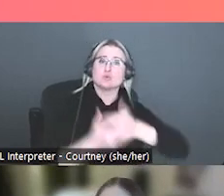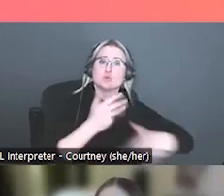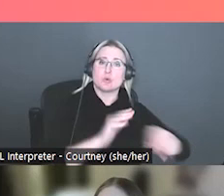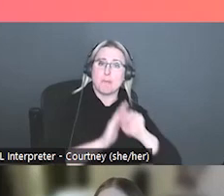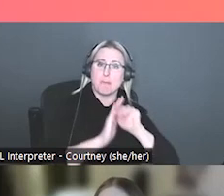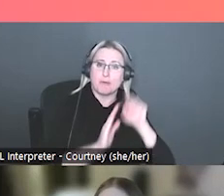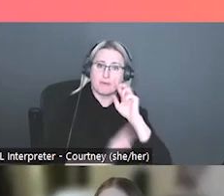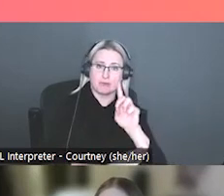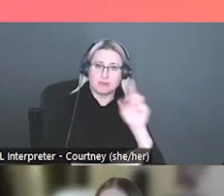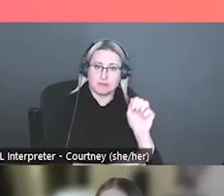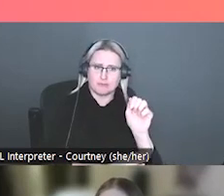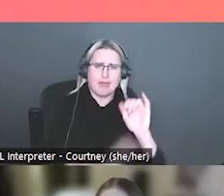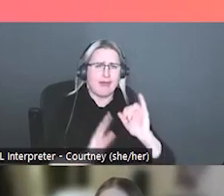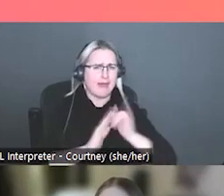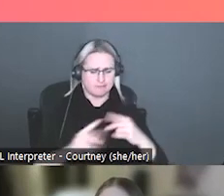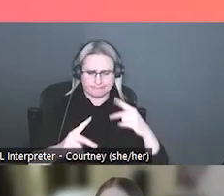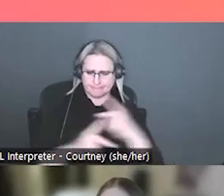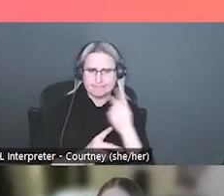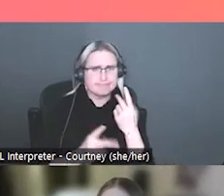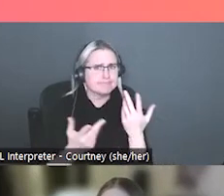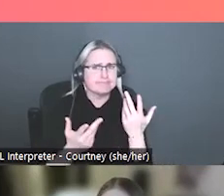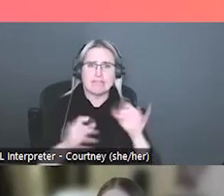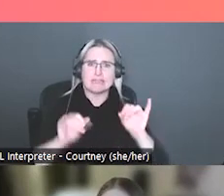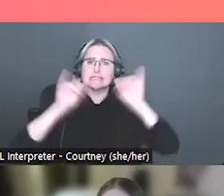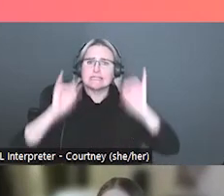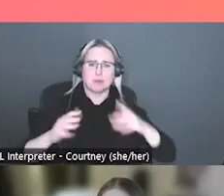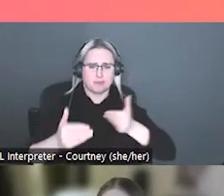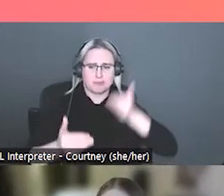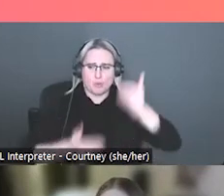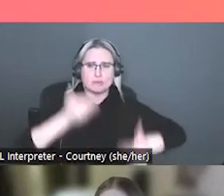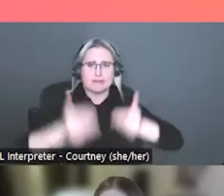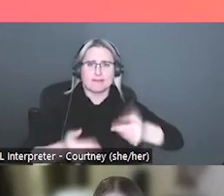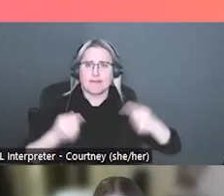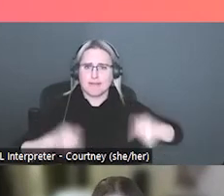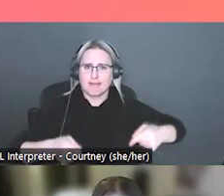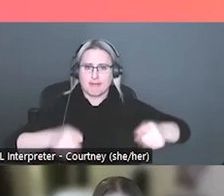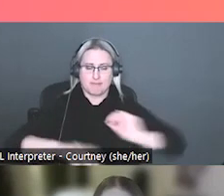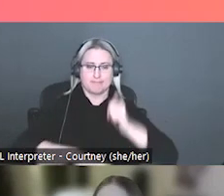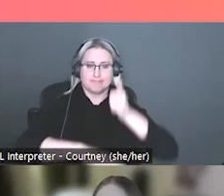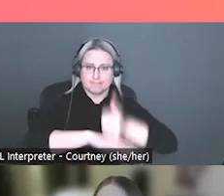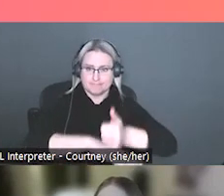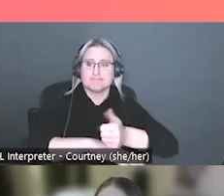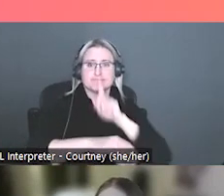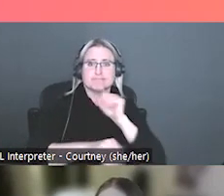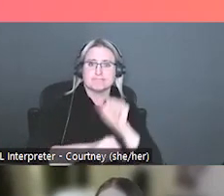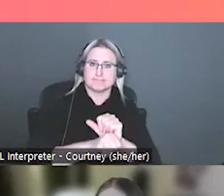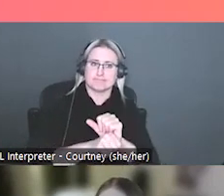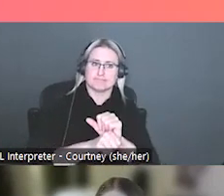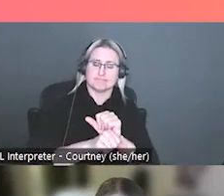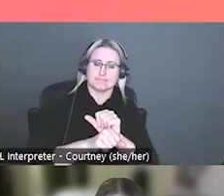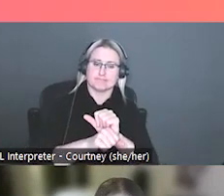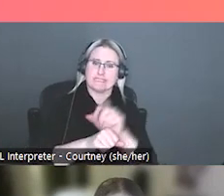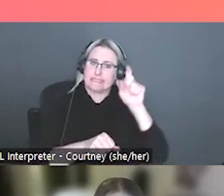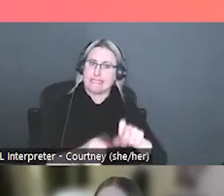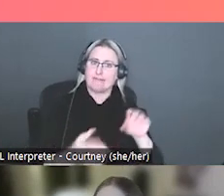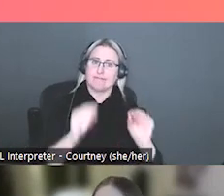du modèle social du handicap, parce que nous voulons vraiment examiner les processus systémiques qui ont établi